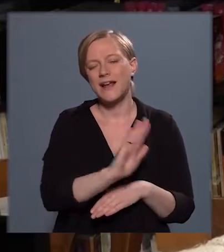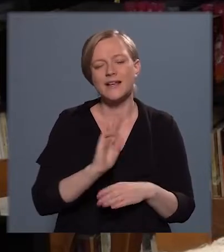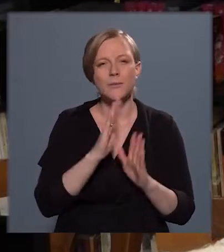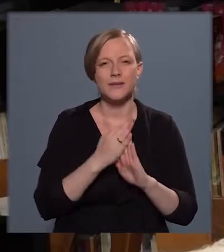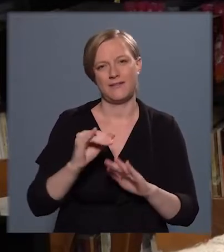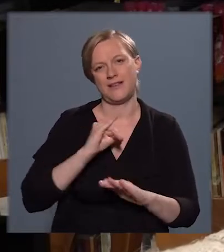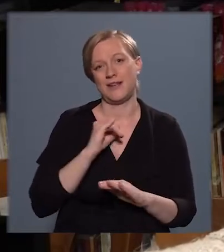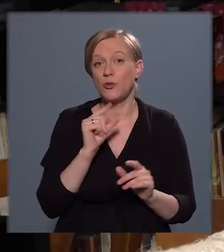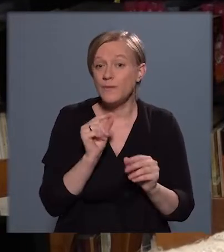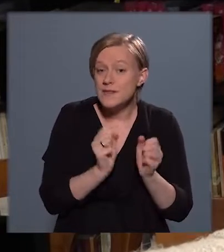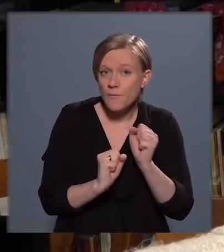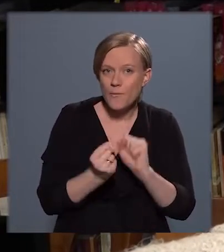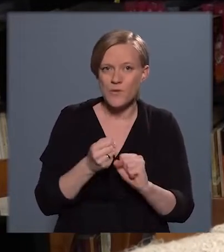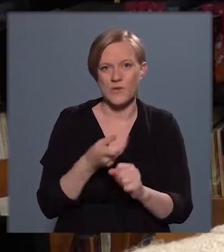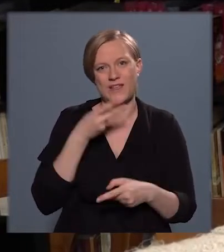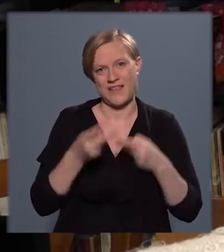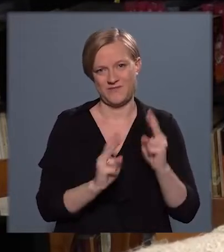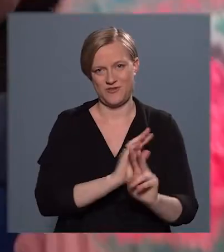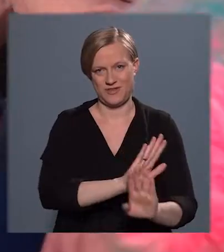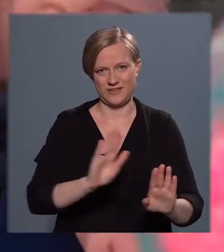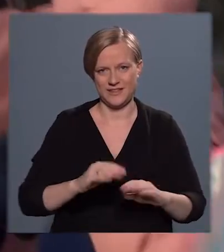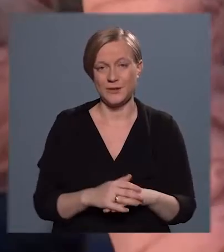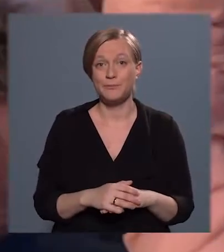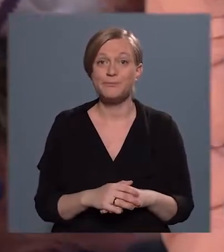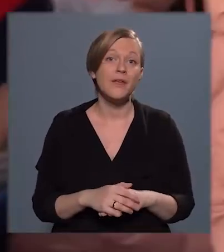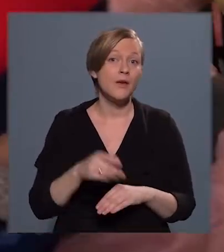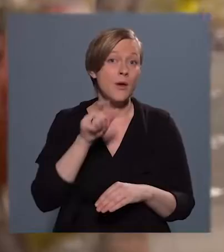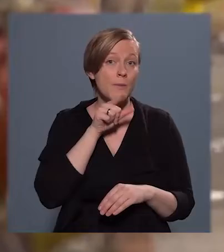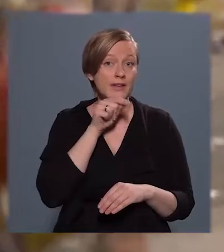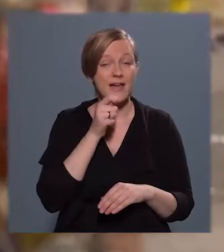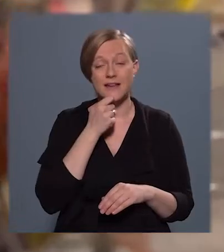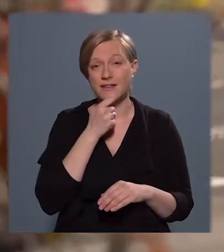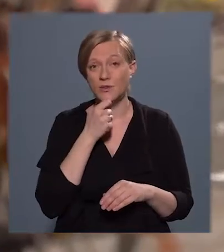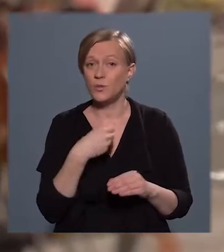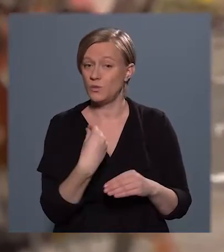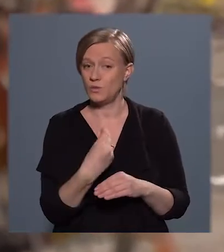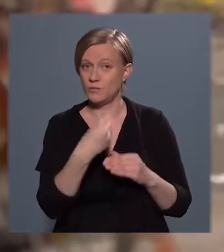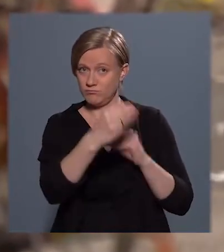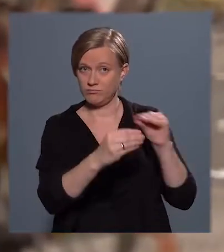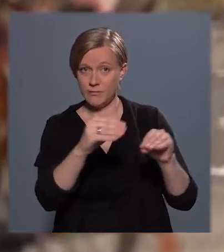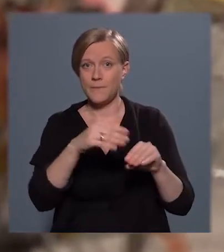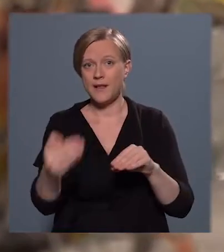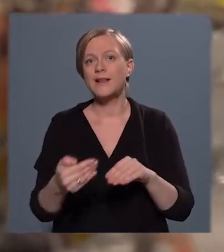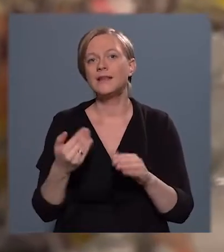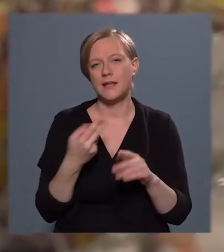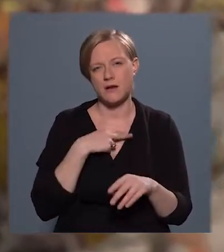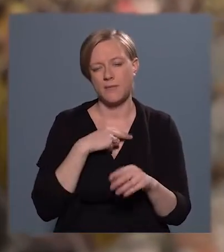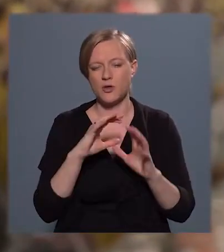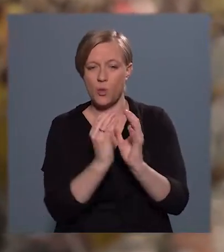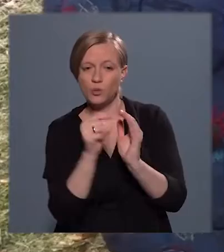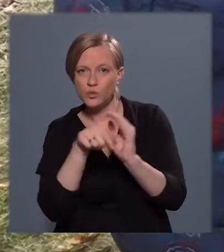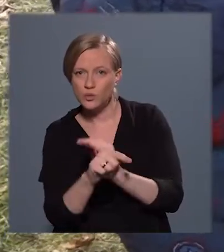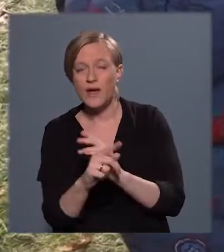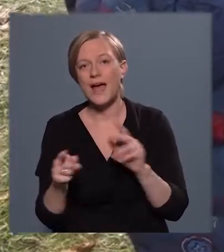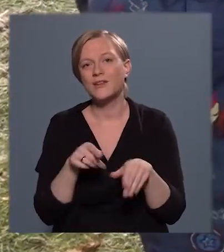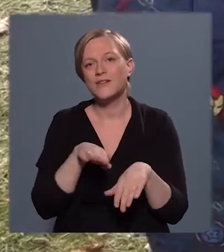érdekes, ami pici mozog és kedves lehet számukra. A madáretető kihelyezése mellett érdemes madáradokat is kitenni, hát ha